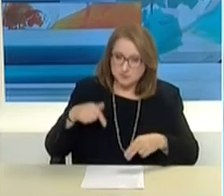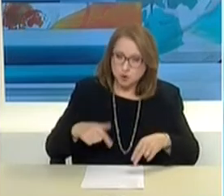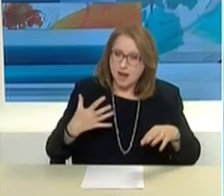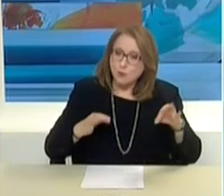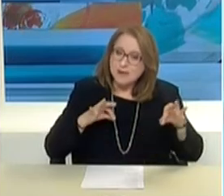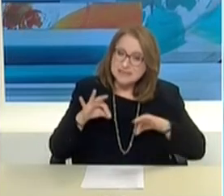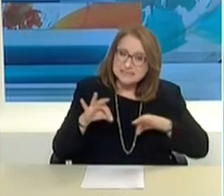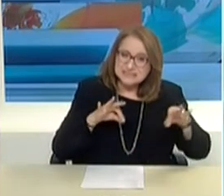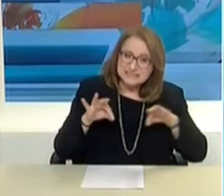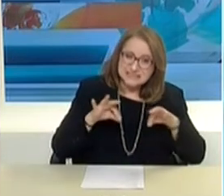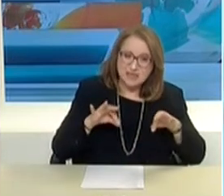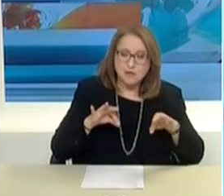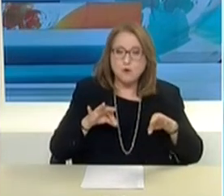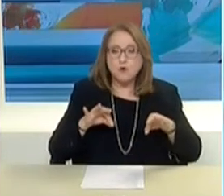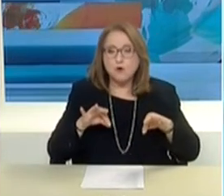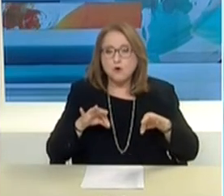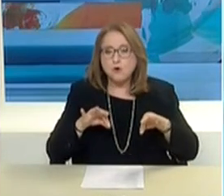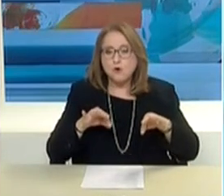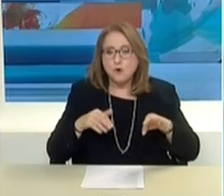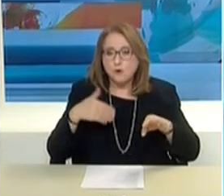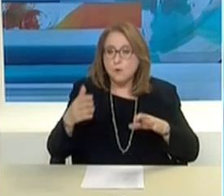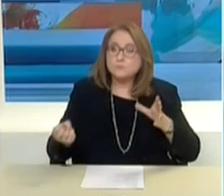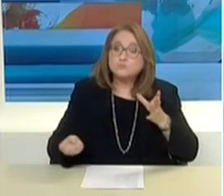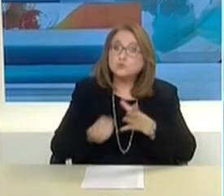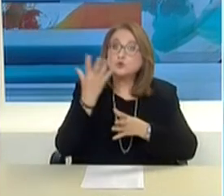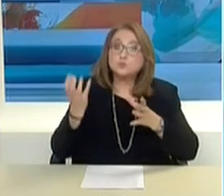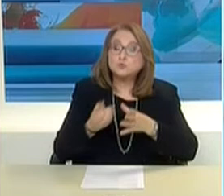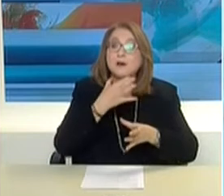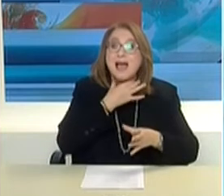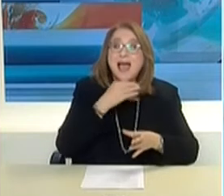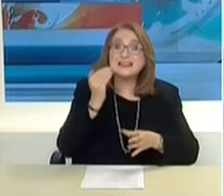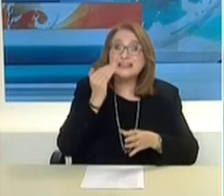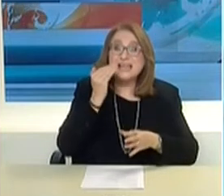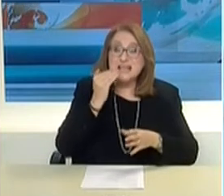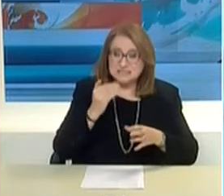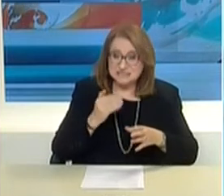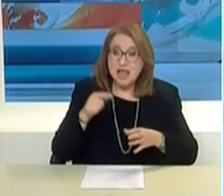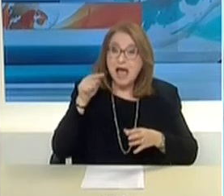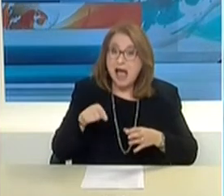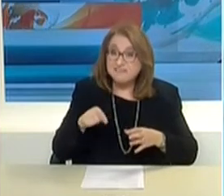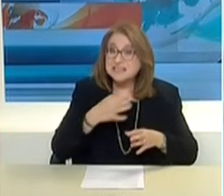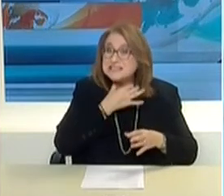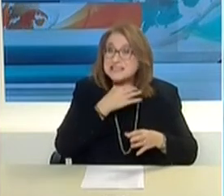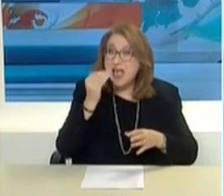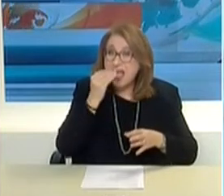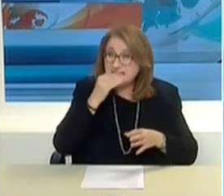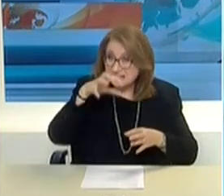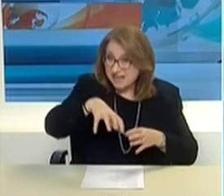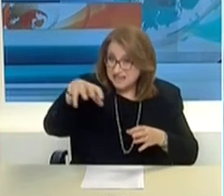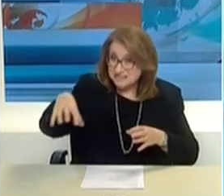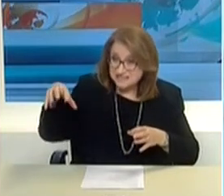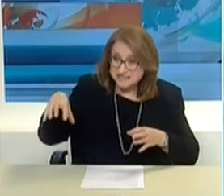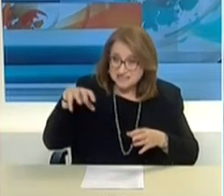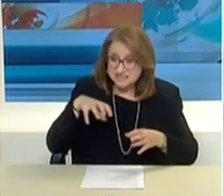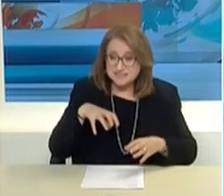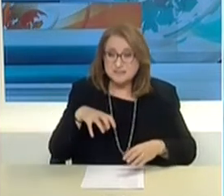Στο σχεδιασμό μας περιλαμβάνεται βεβαίως και η λειτουργία νέων ΜΕΘ. Να σας πω ότι οι ΜΕΘ αυτές που αναπτύσσουμε